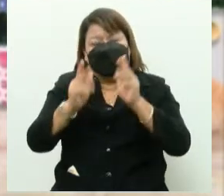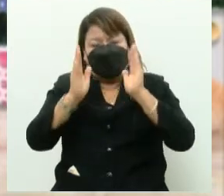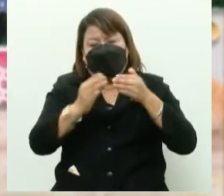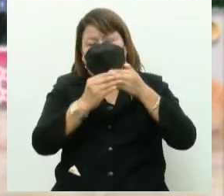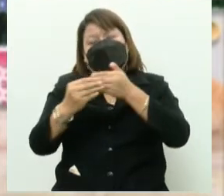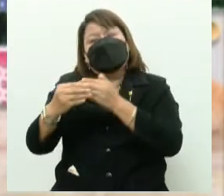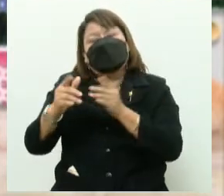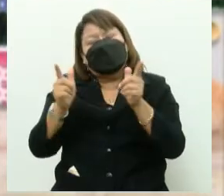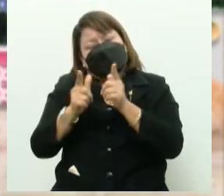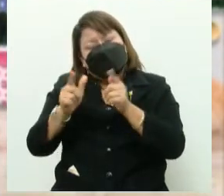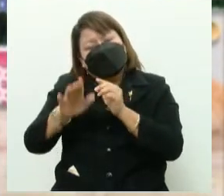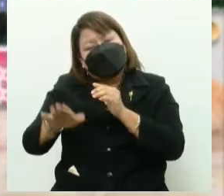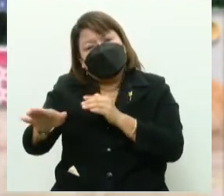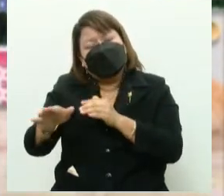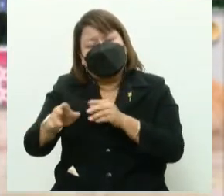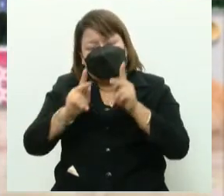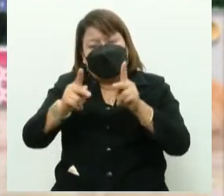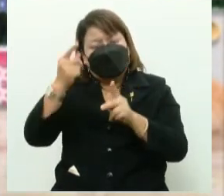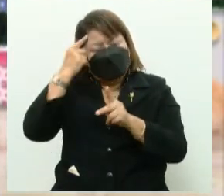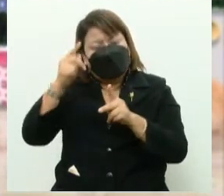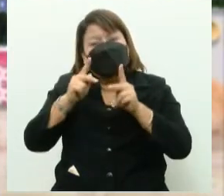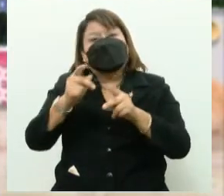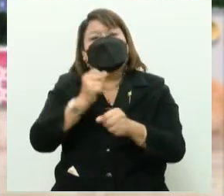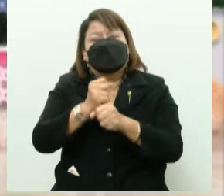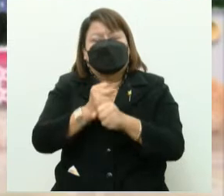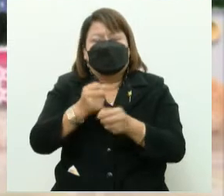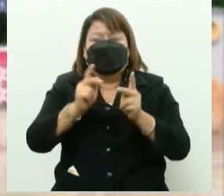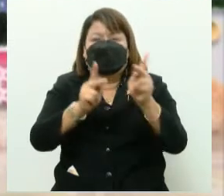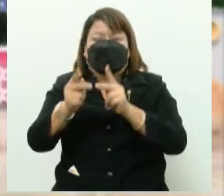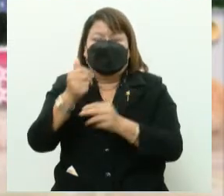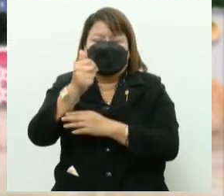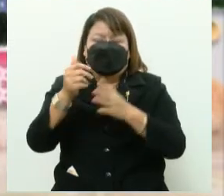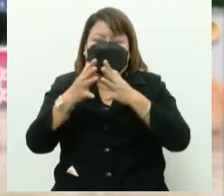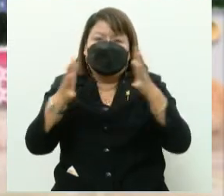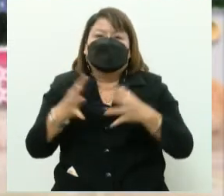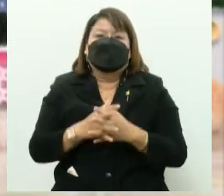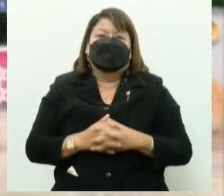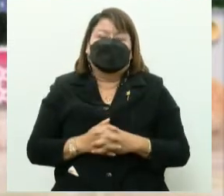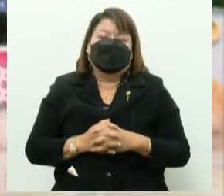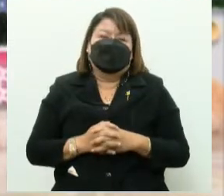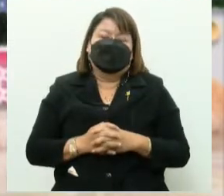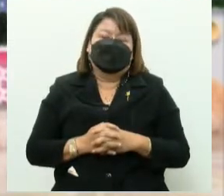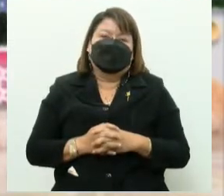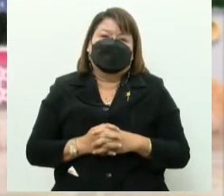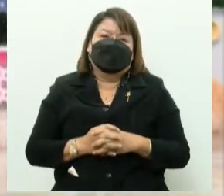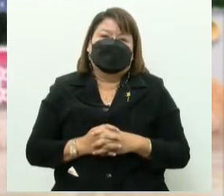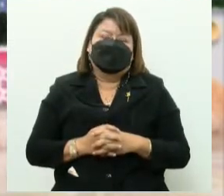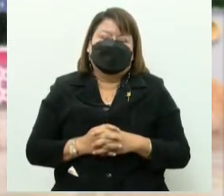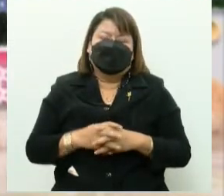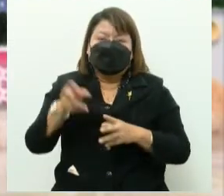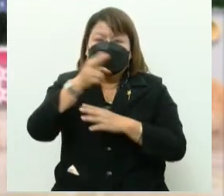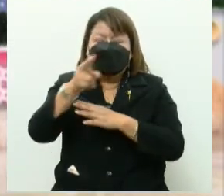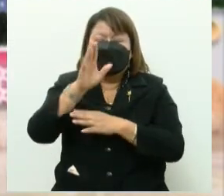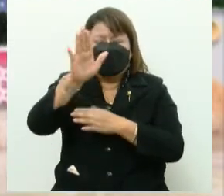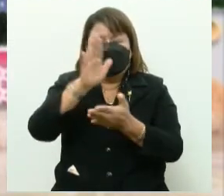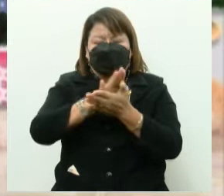ริมให้น้องๆนักเรียนนะครับได้กล้าคิดกล้าทำอย่างสร้างสรรค์ครับ ค่ะถือว่าเป็นกิจกรรมที่ดีมากๆเลยนะคะ ค ่ะ และจาก VTR นะครับของ